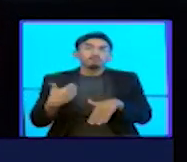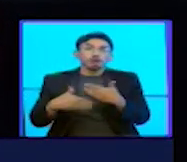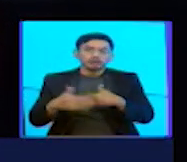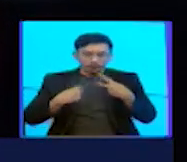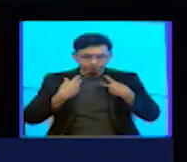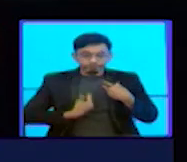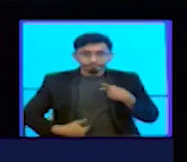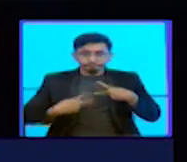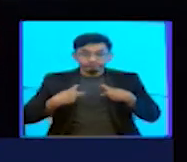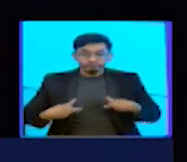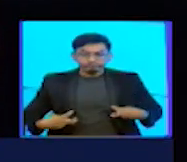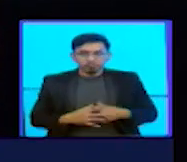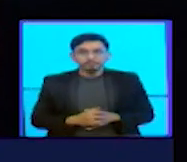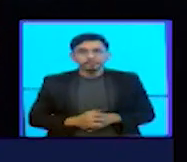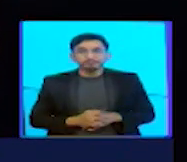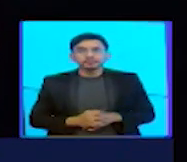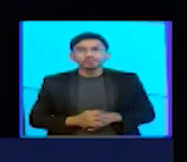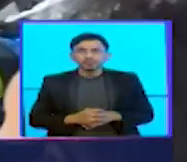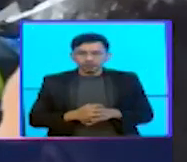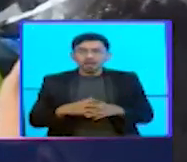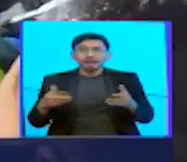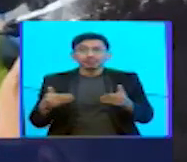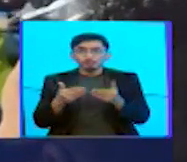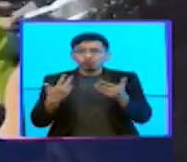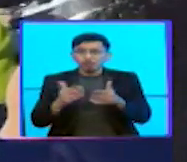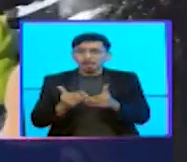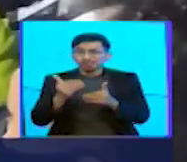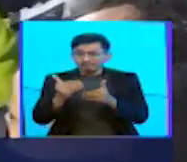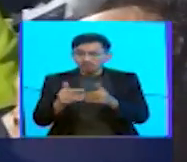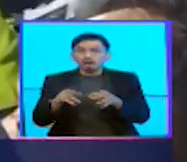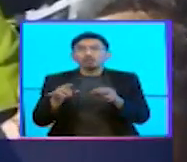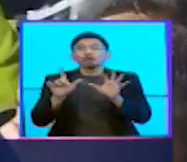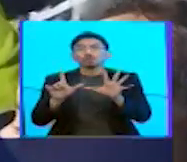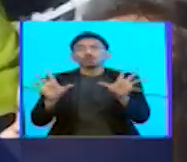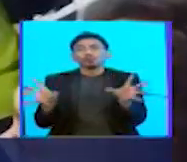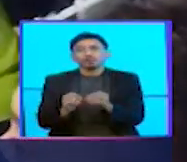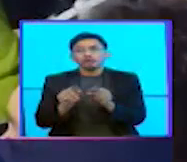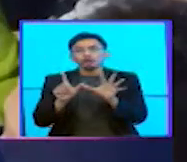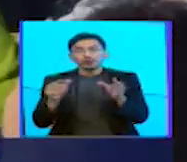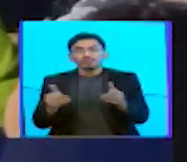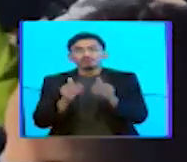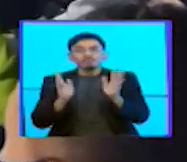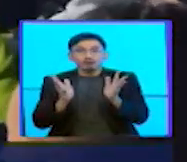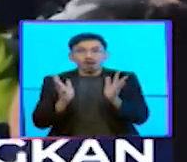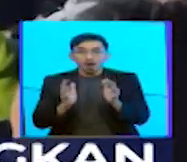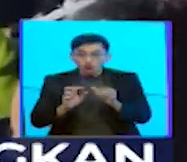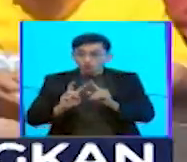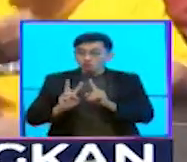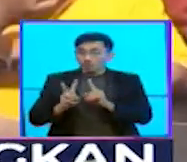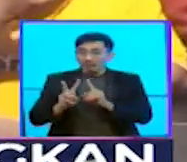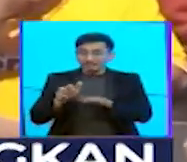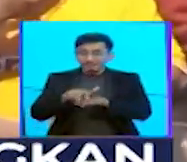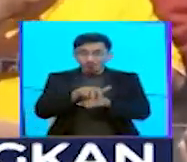ini ada 7 korban yang ditemukan. Sementara itu 12 penumpang selamat yang sempat dievakuasi ke